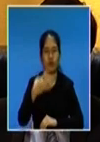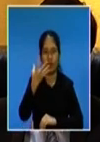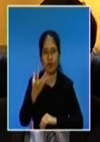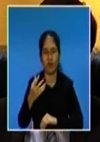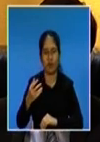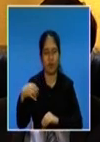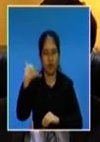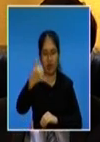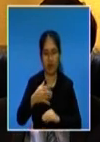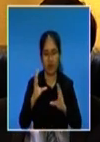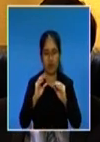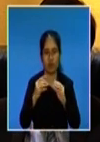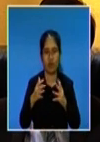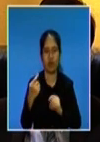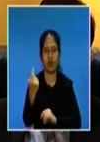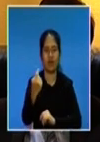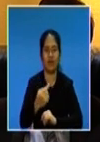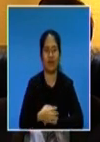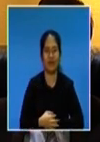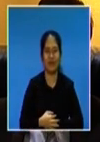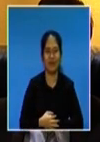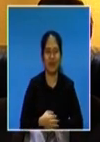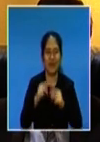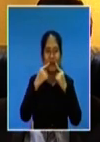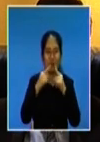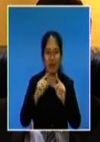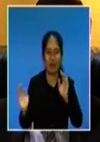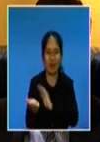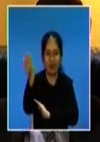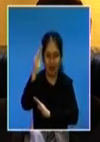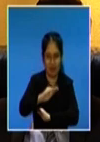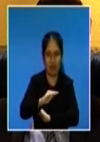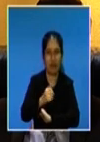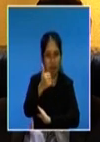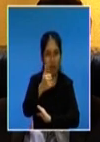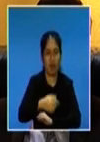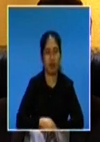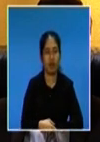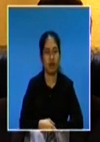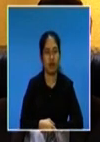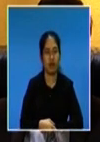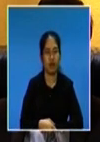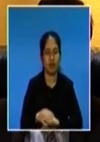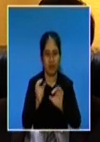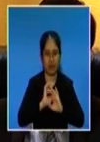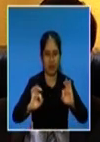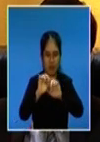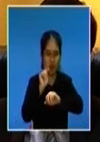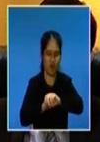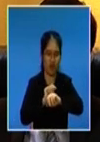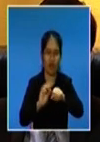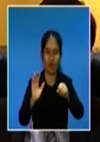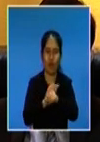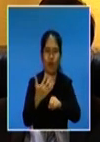ก็สามารถจะตอบท่านได้จนถึงค่ำได้เลยพูดถึงถ้าจะตอบกันนะครับทีนี้เป็นความจำเป็นเรื่องเวลานะครับก็เลย